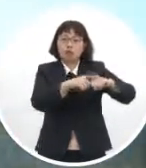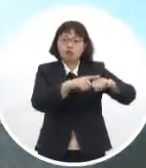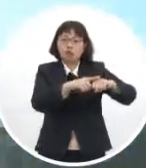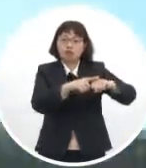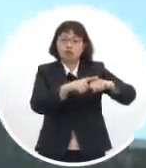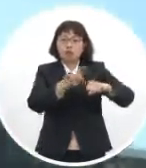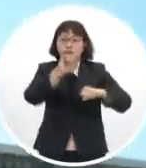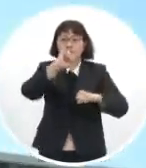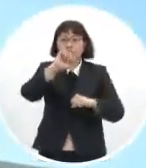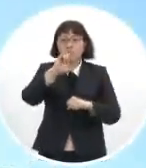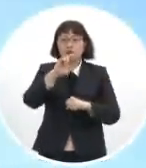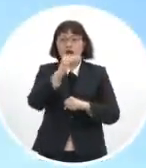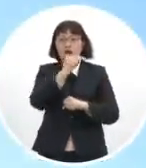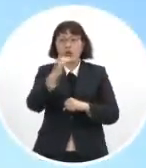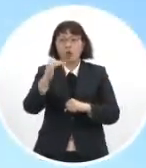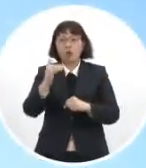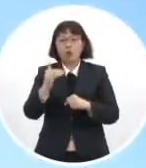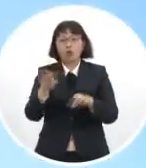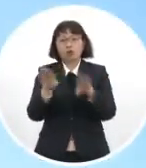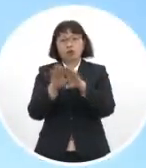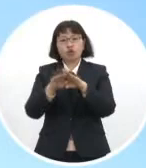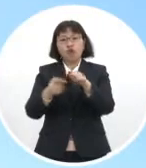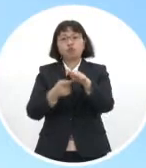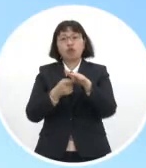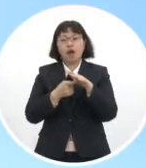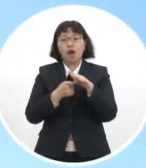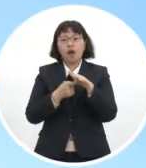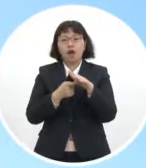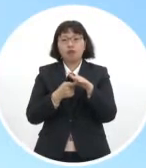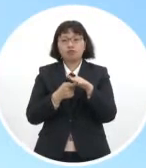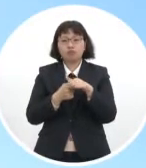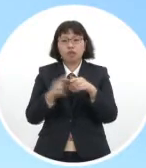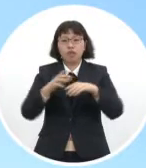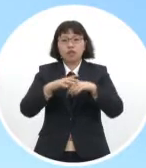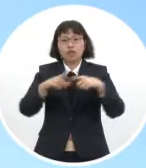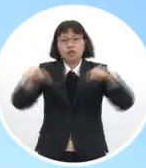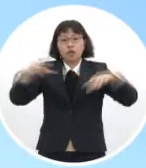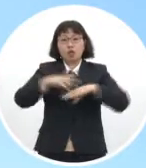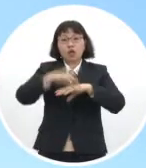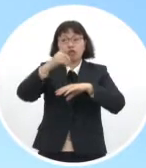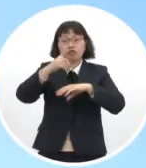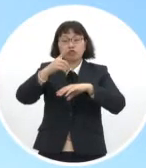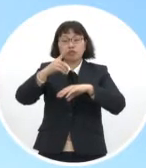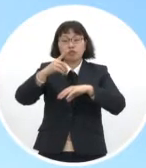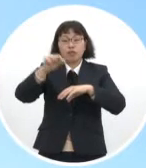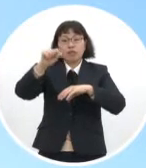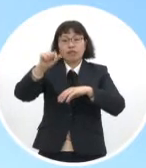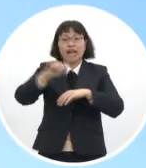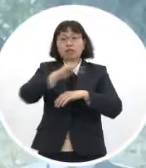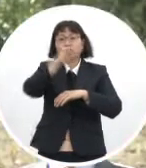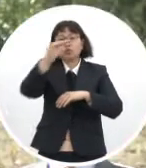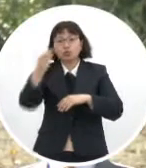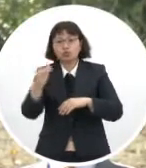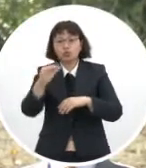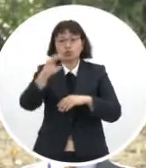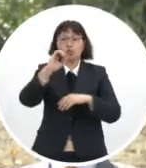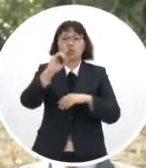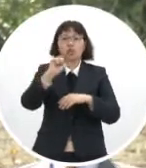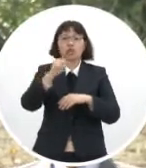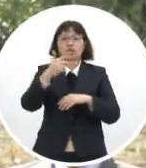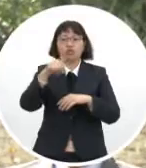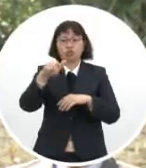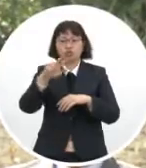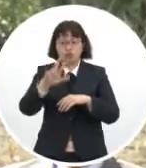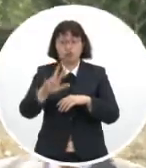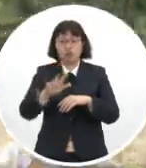する伊良湖休暇村公園で、全国初となる砂丘とオアシスの再生をテーマにした公園整備を